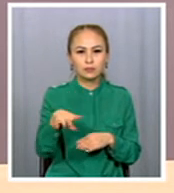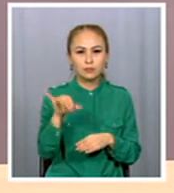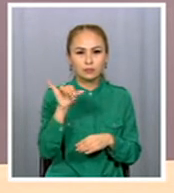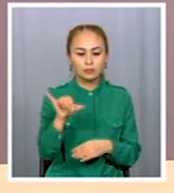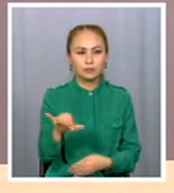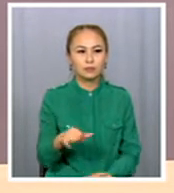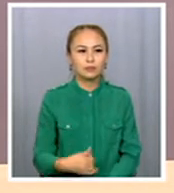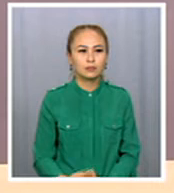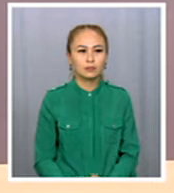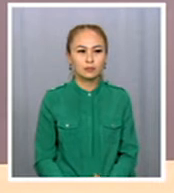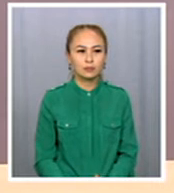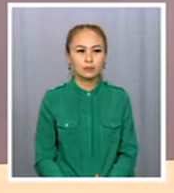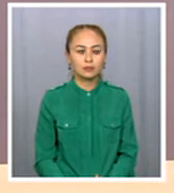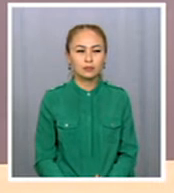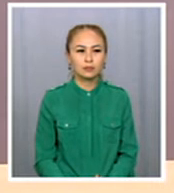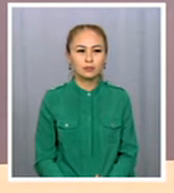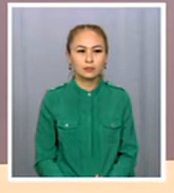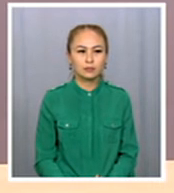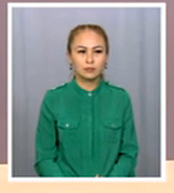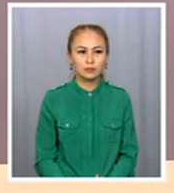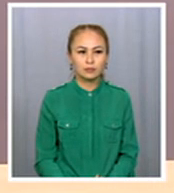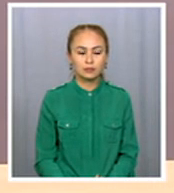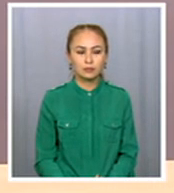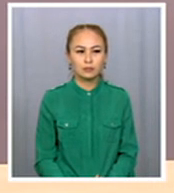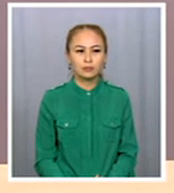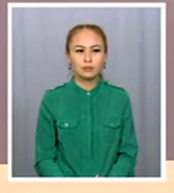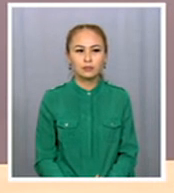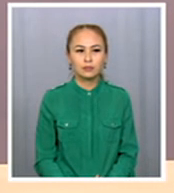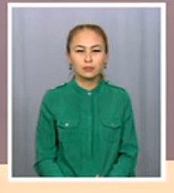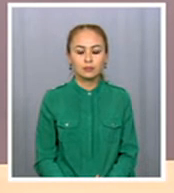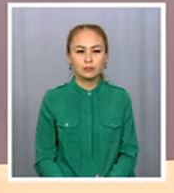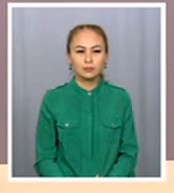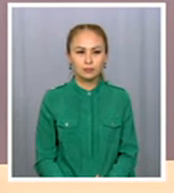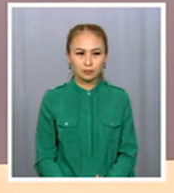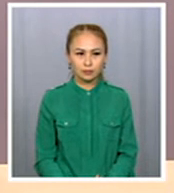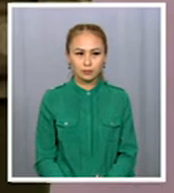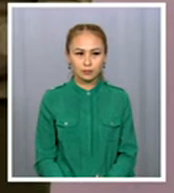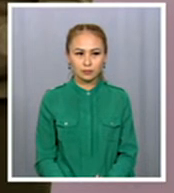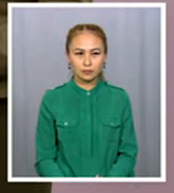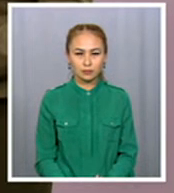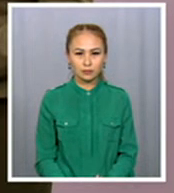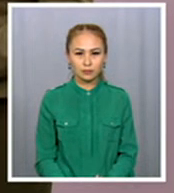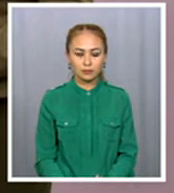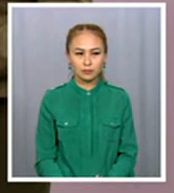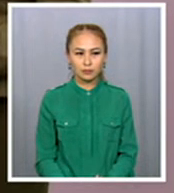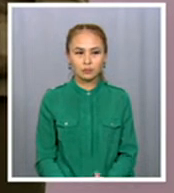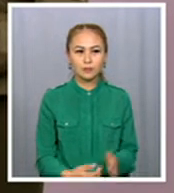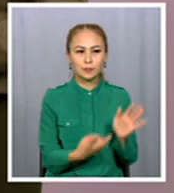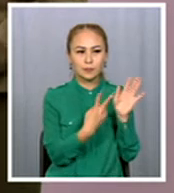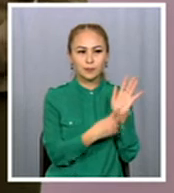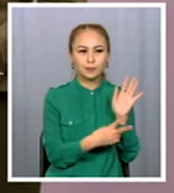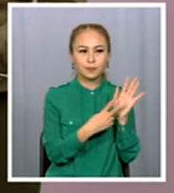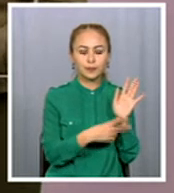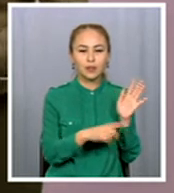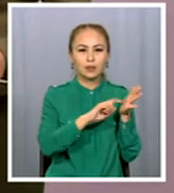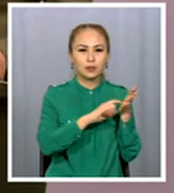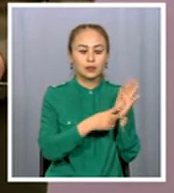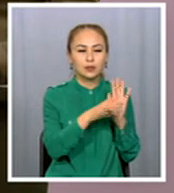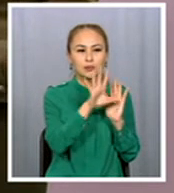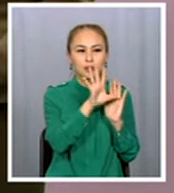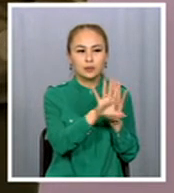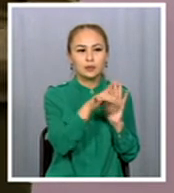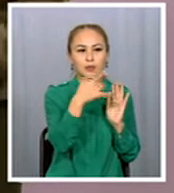120-ға тең. Жанына игрек әріптік көбейткішті жазамыз. 70 пен 50